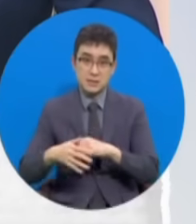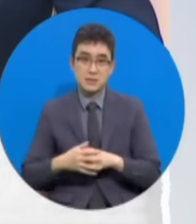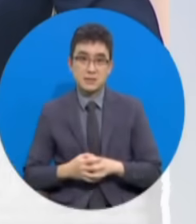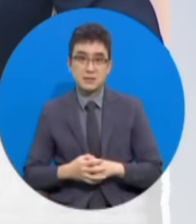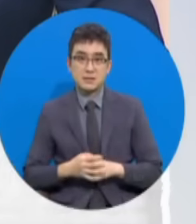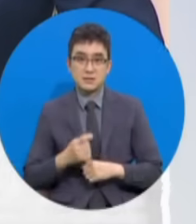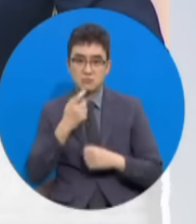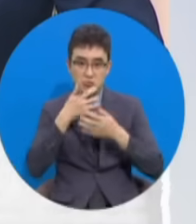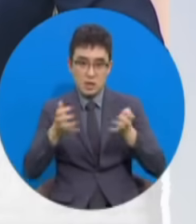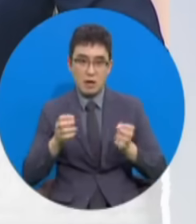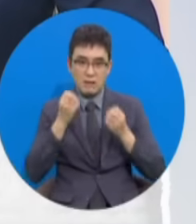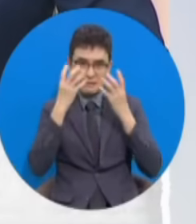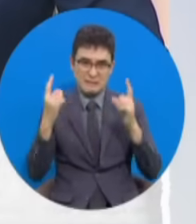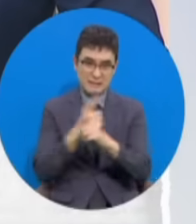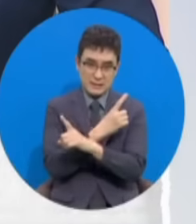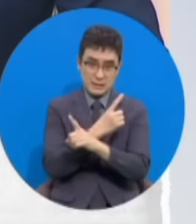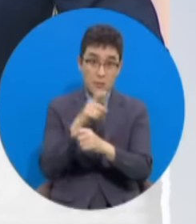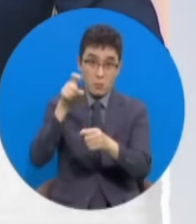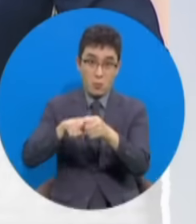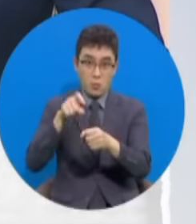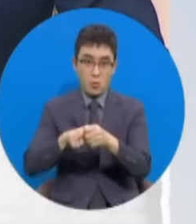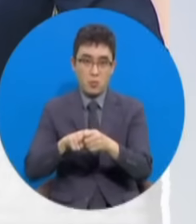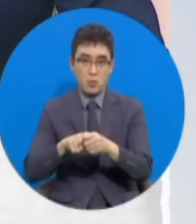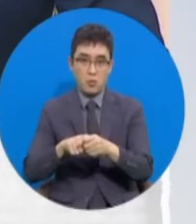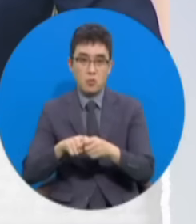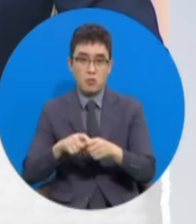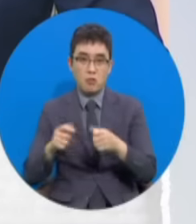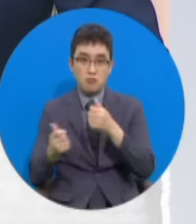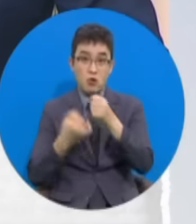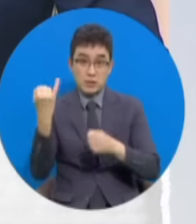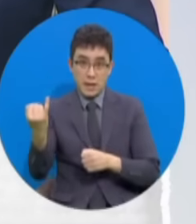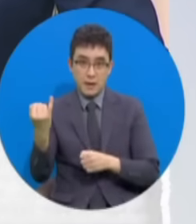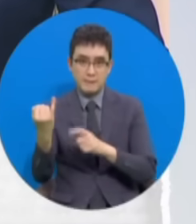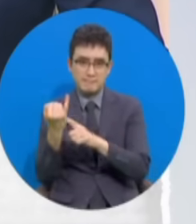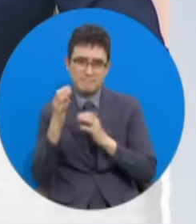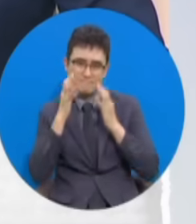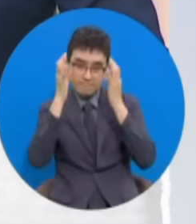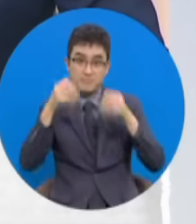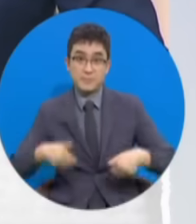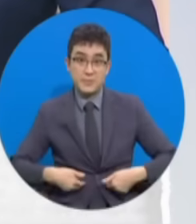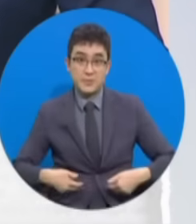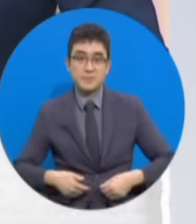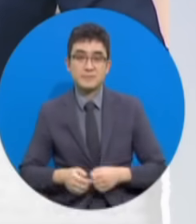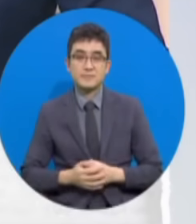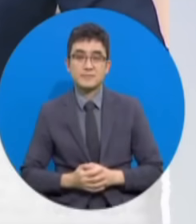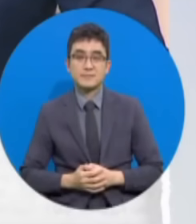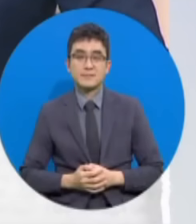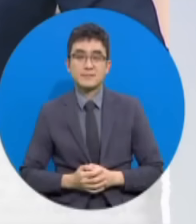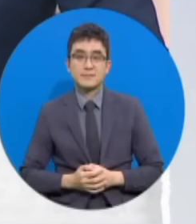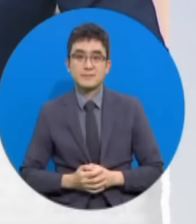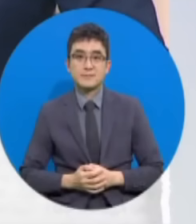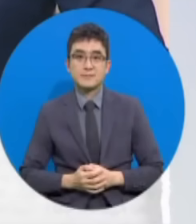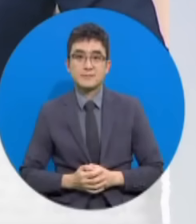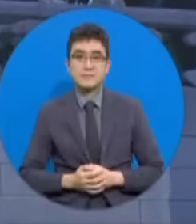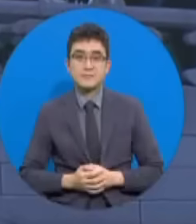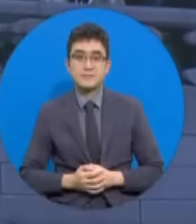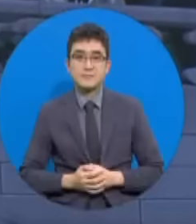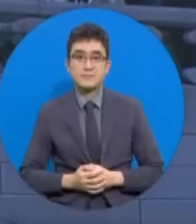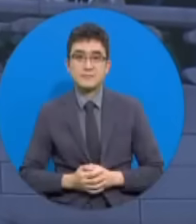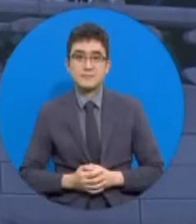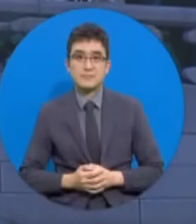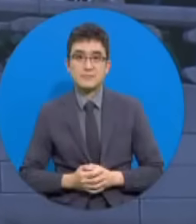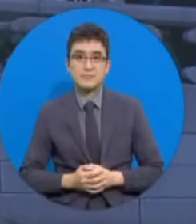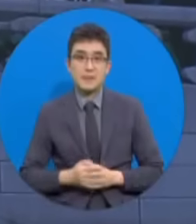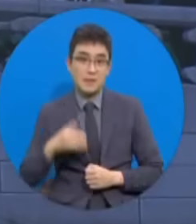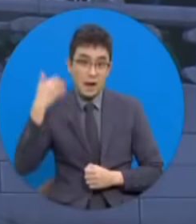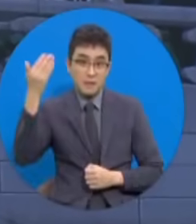민주당 혁신을 위해서 김은경 위원장이 좀 해주십사 하는 생각도 가지고 있습니다. 예. 네. 과연